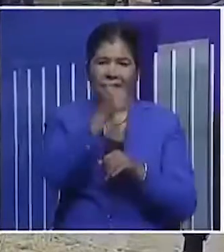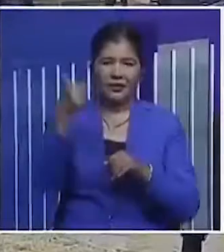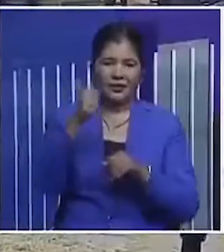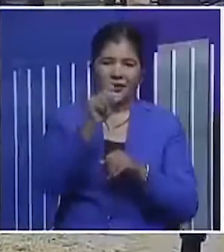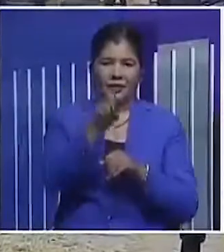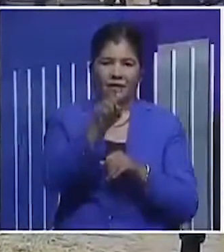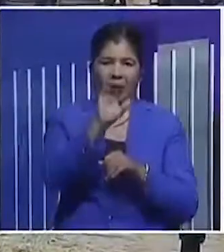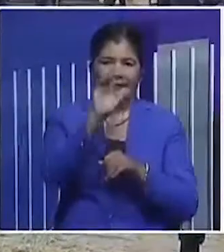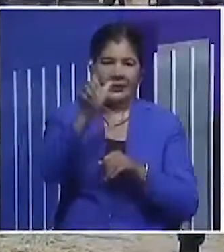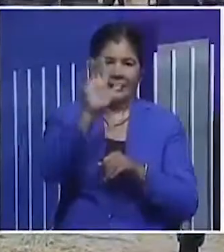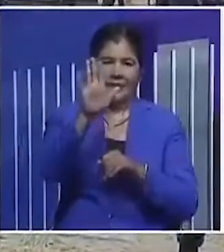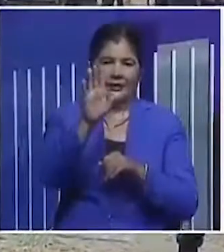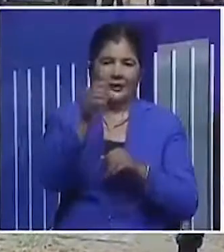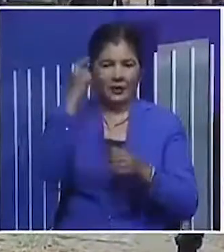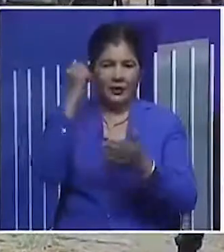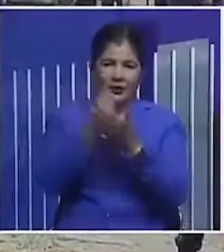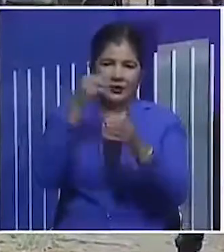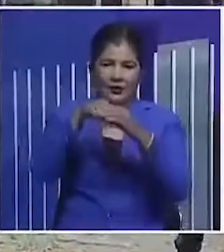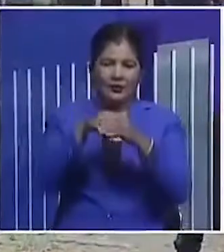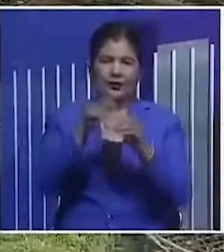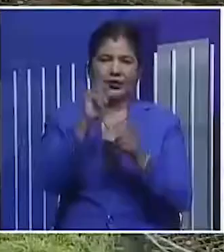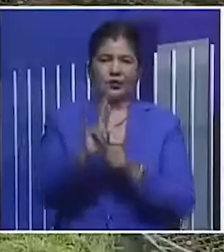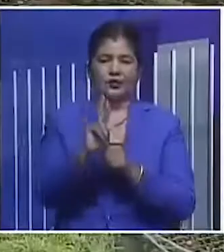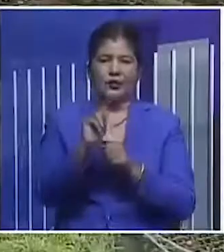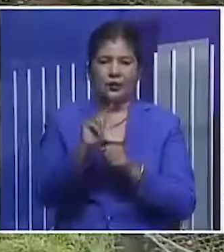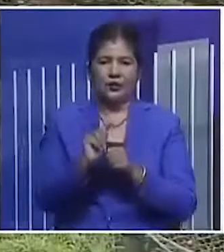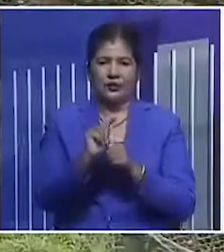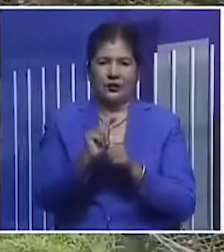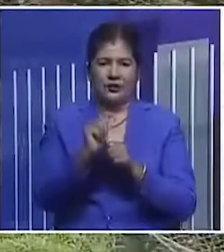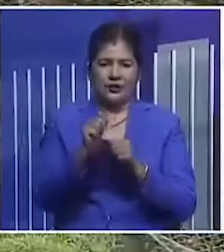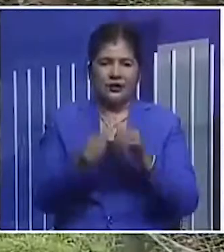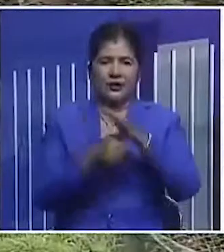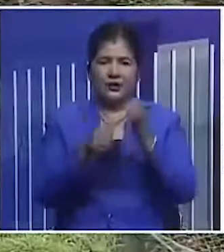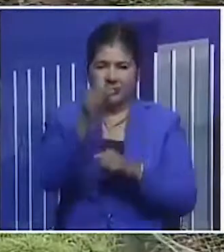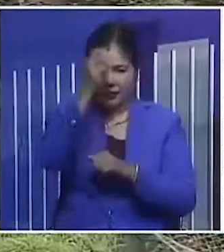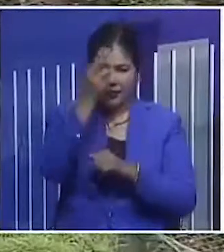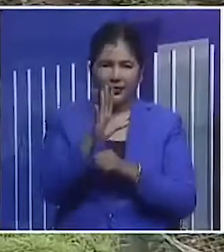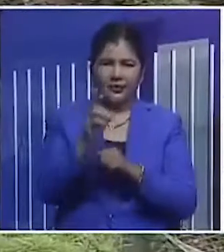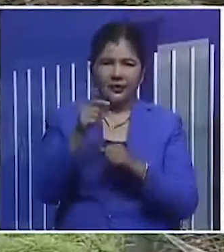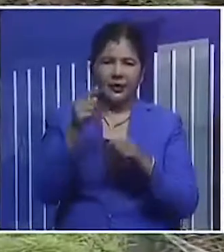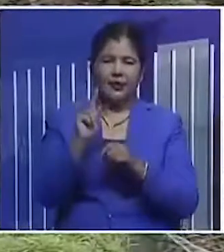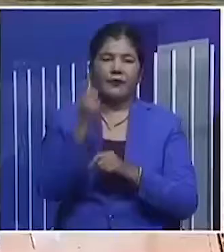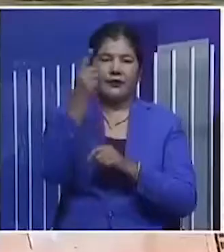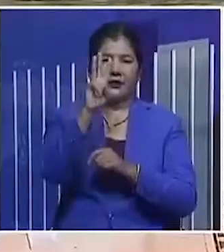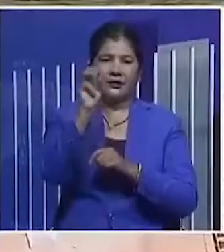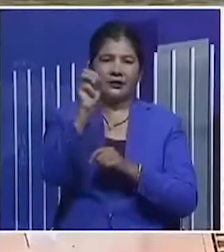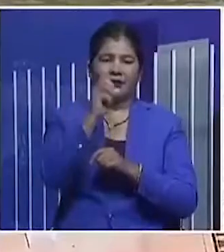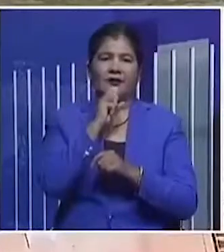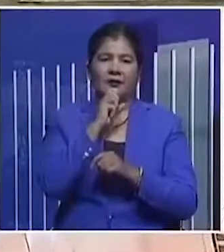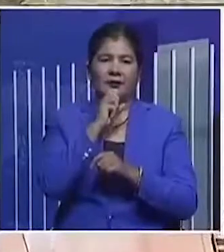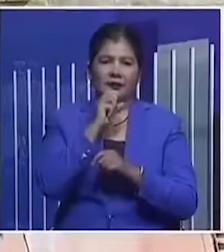66.75% मत खसेको जिल्ला निर्वाचन अधिकारी नवराज अवस्थीले बताउनुभयो। वैशाख 30 गते भएको चुनावमा भने